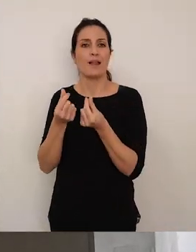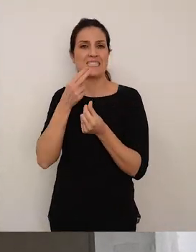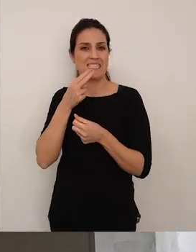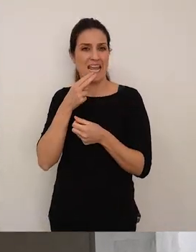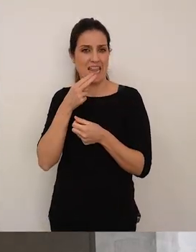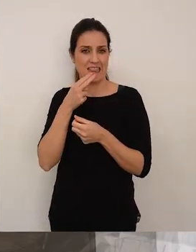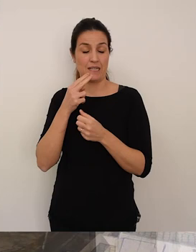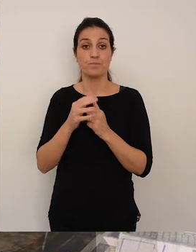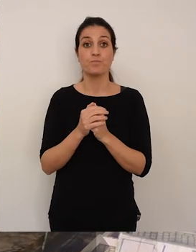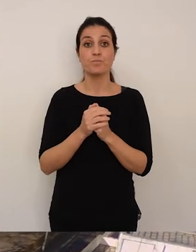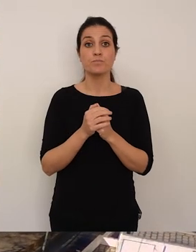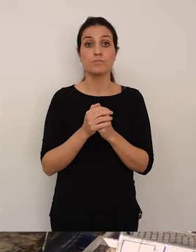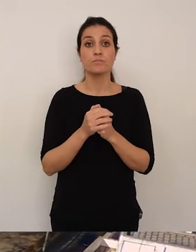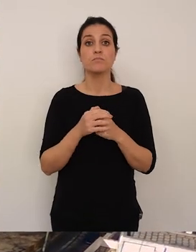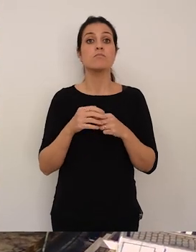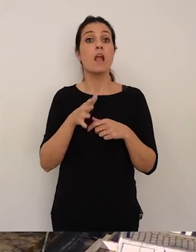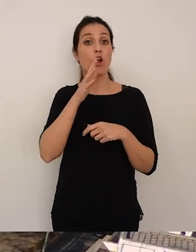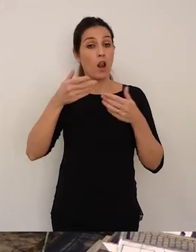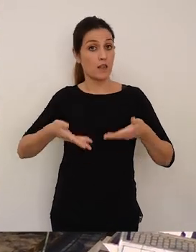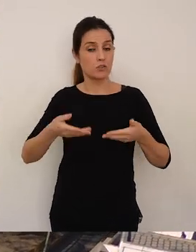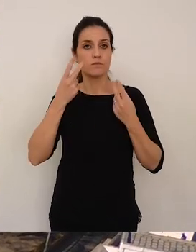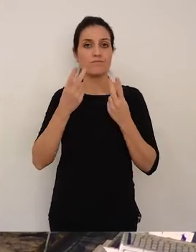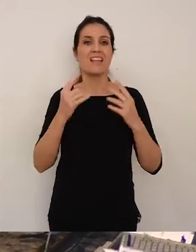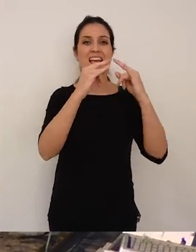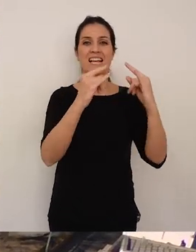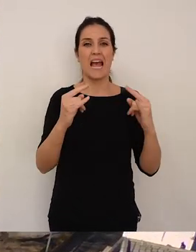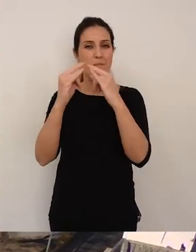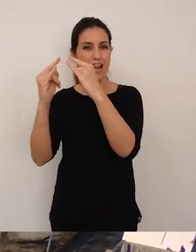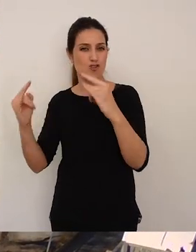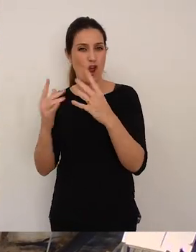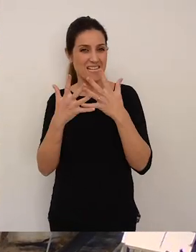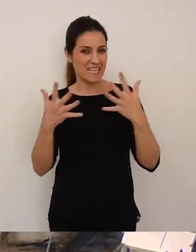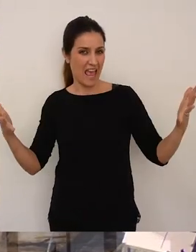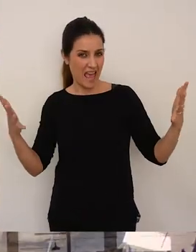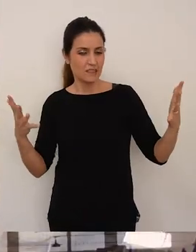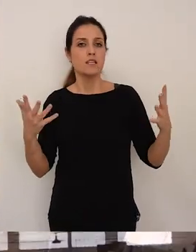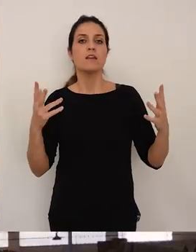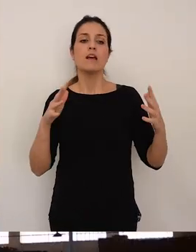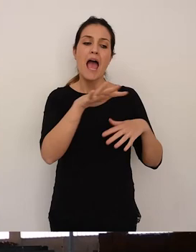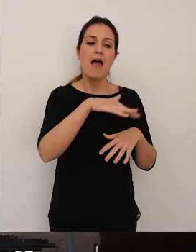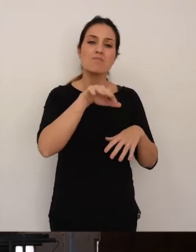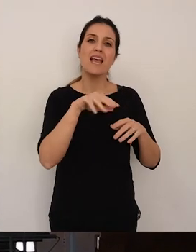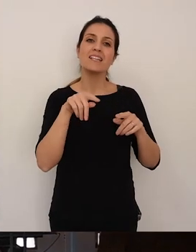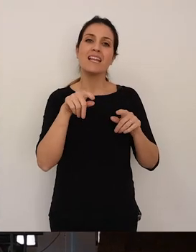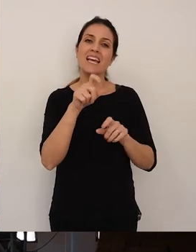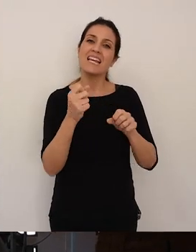Ancora oggi spiccano i due grandi capannoni che costituivano gli ambienti di lavoro e di socializzazione dei lavoratori.